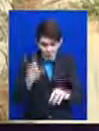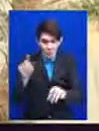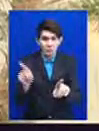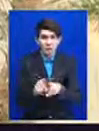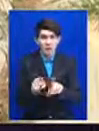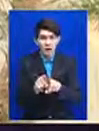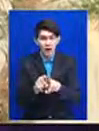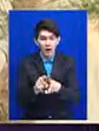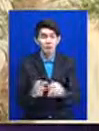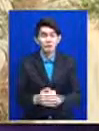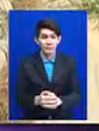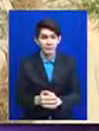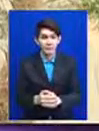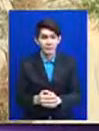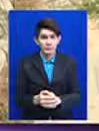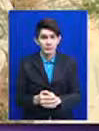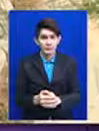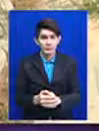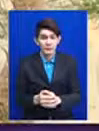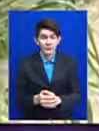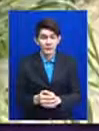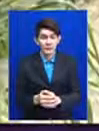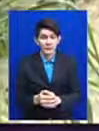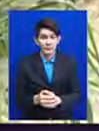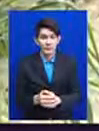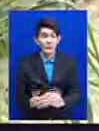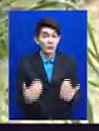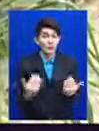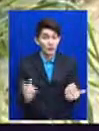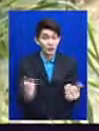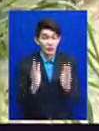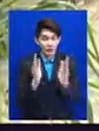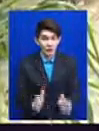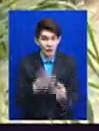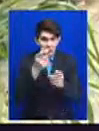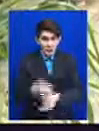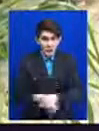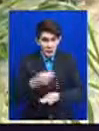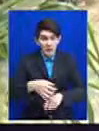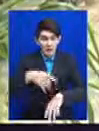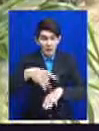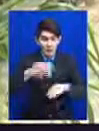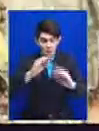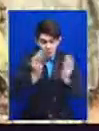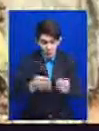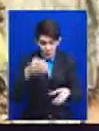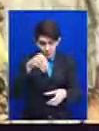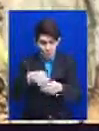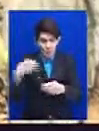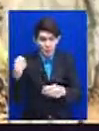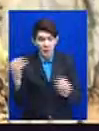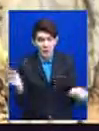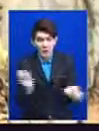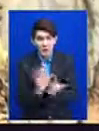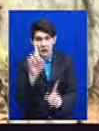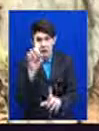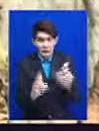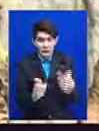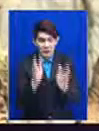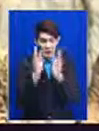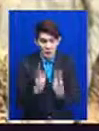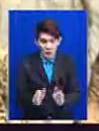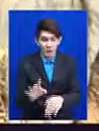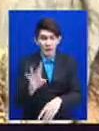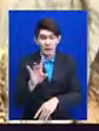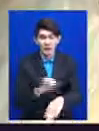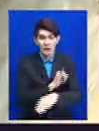งก่อนที่จะเก็บผลผลิตนะคะโดยที่ห้วยลานค่ะก็มีเกษตรกรผู้ปลูกแตงโมและเมลอนได้รับความเสียหายไปแล้วนับ